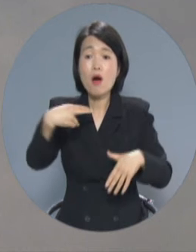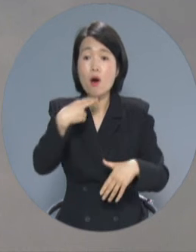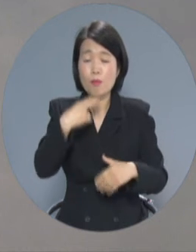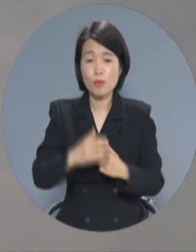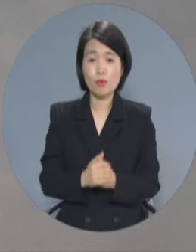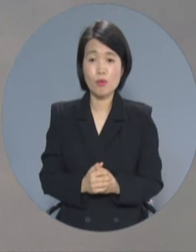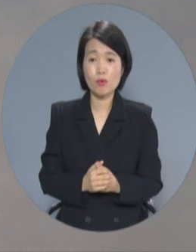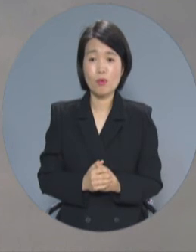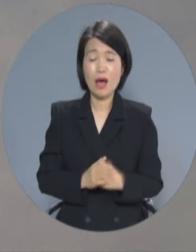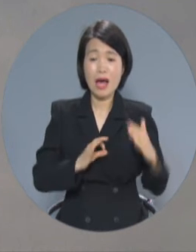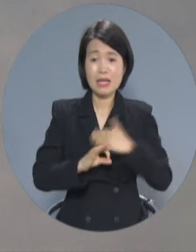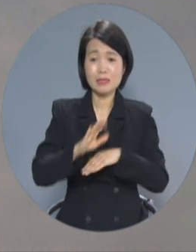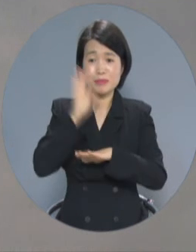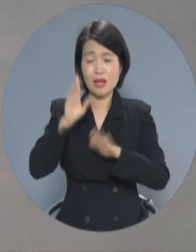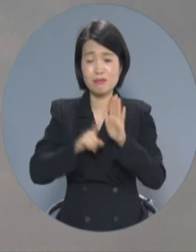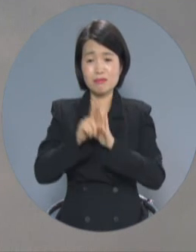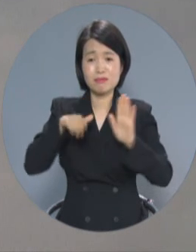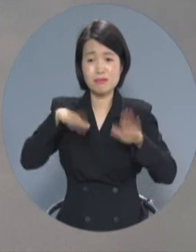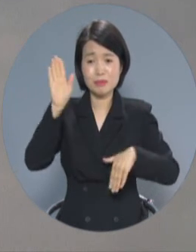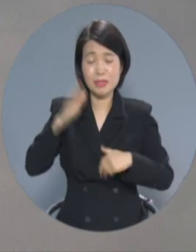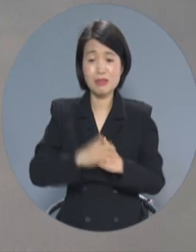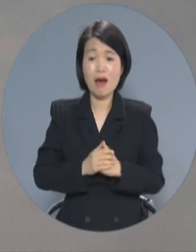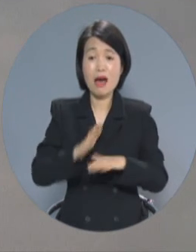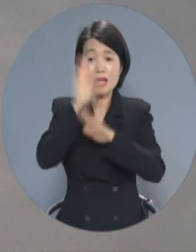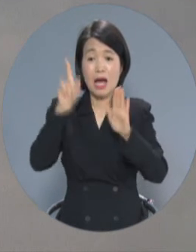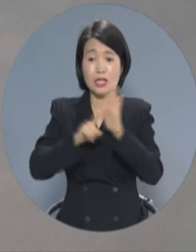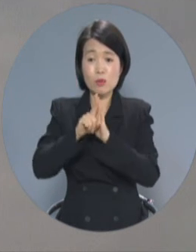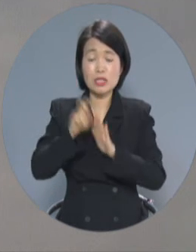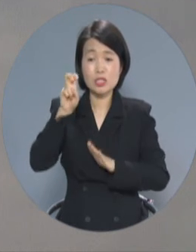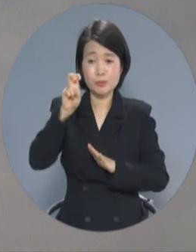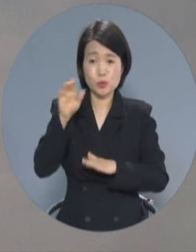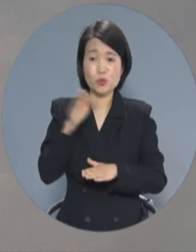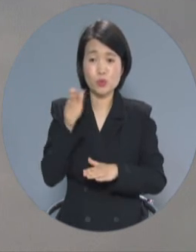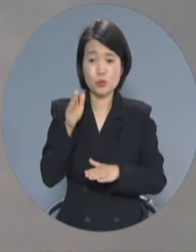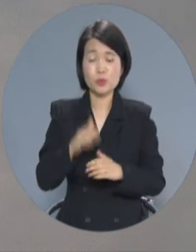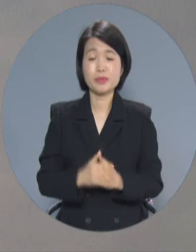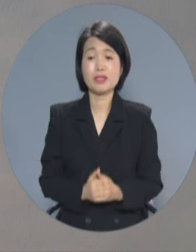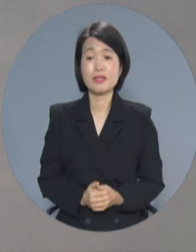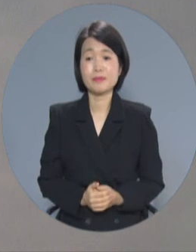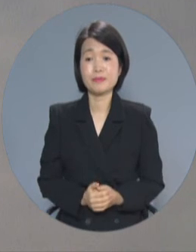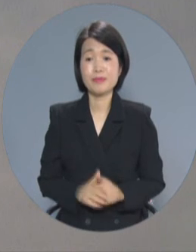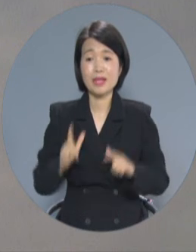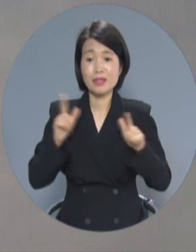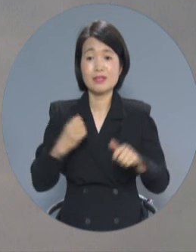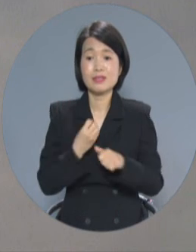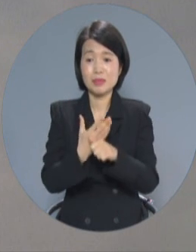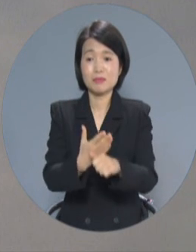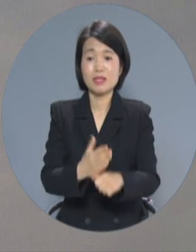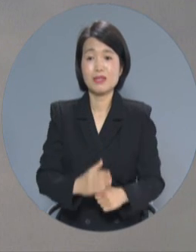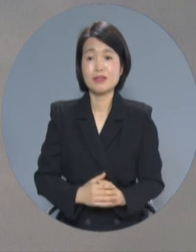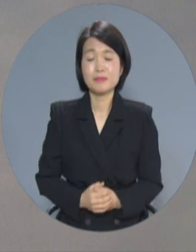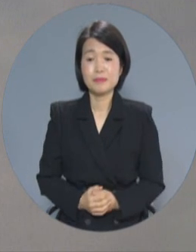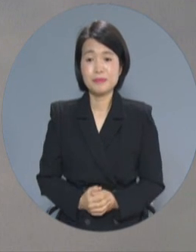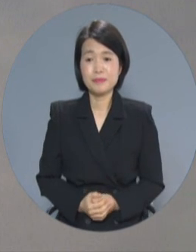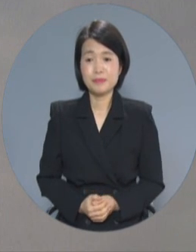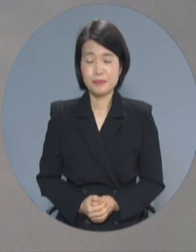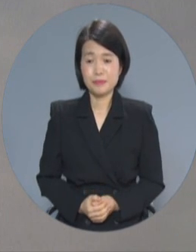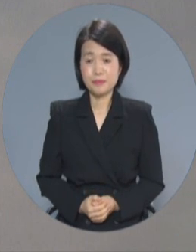일교차가 큰 날씨에 낮 기온은 20도 안팎을 유지 하겠습니다 지금까지 ai 날씨였습니다